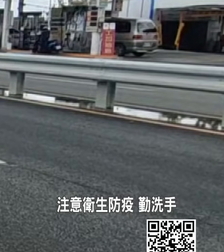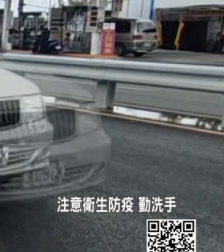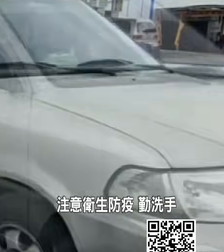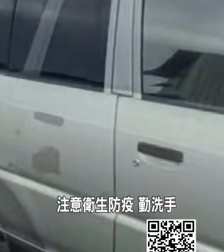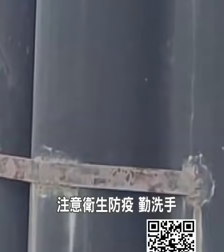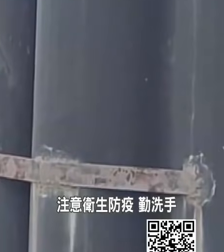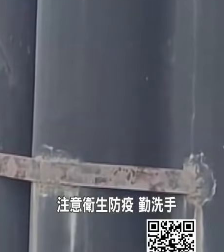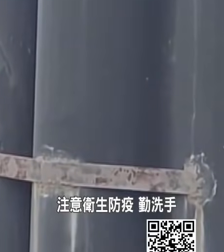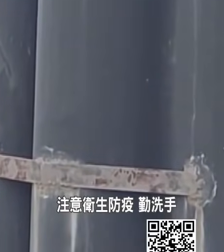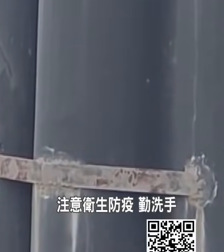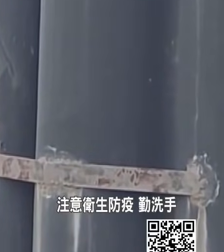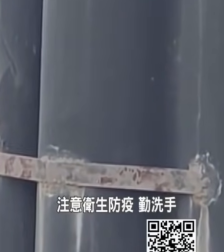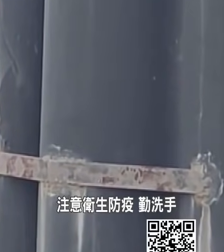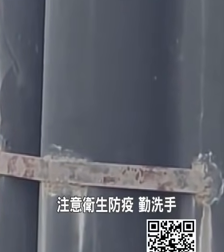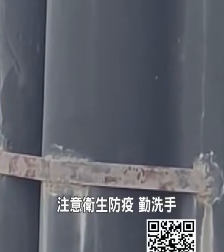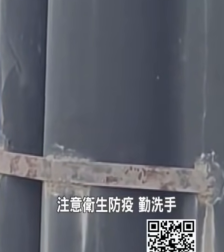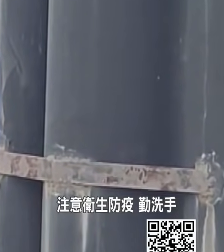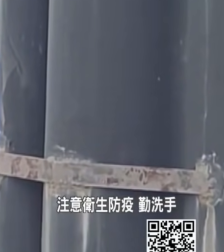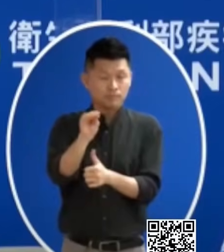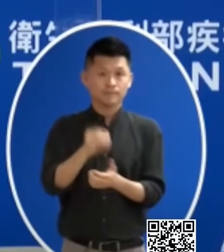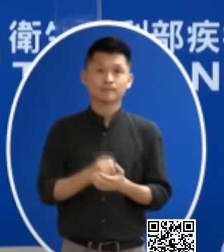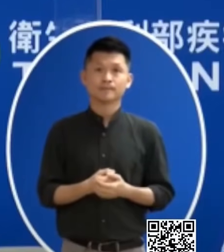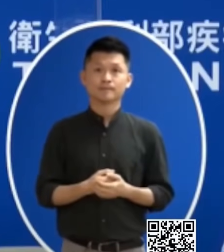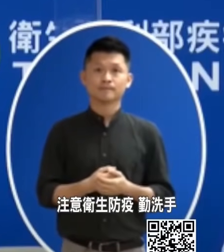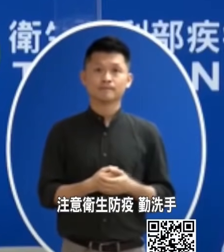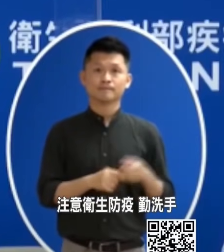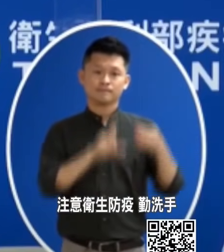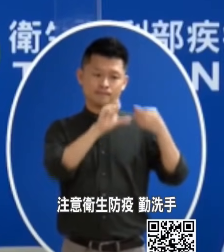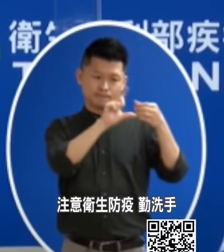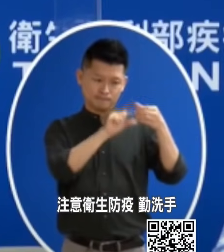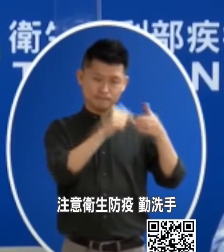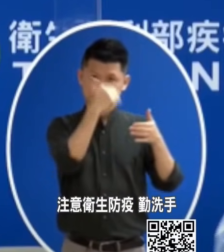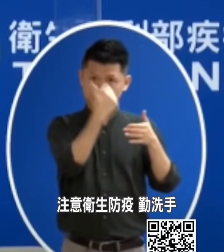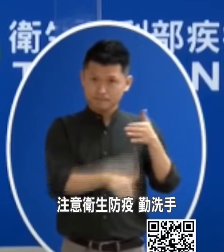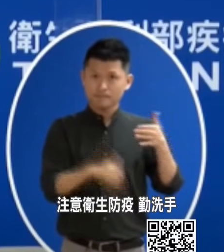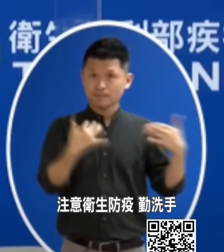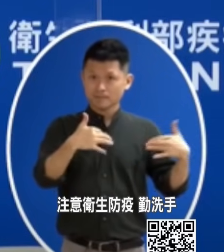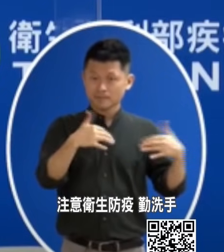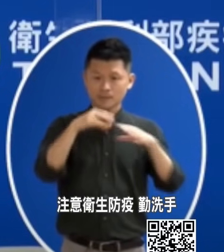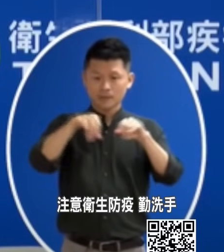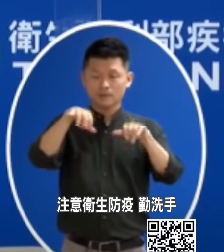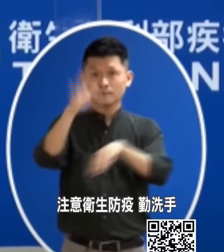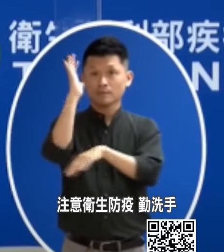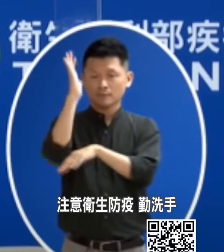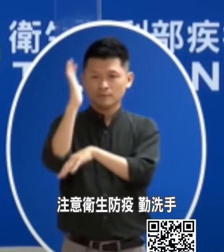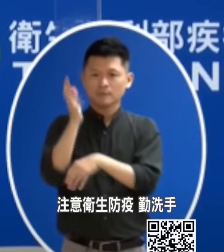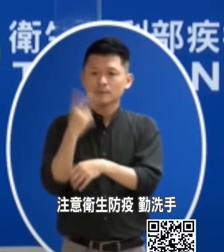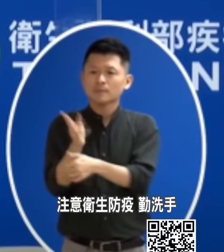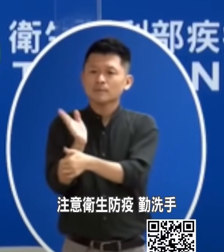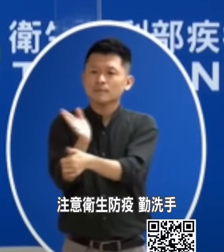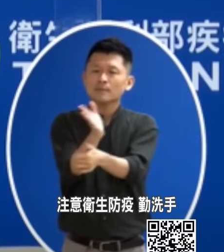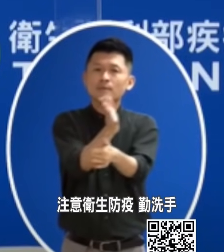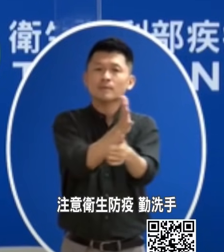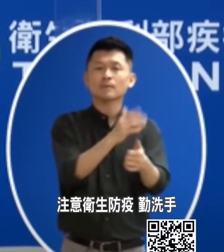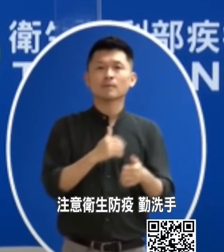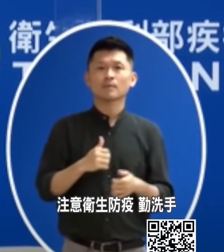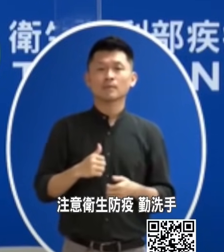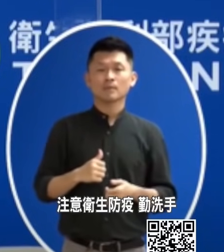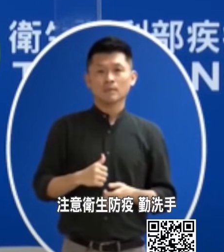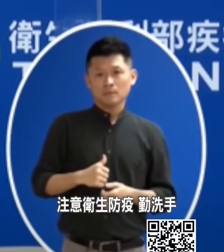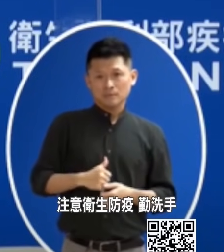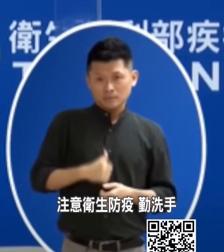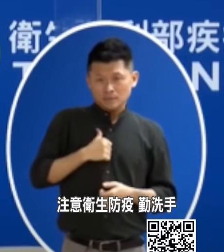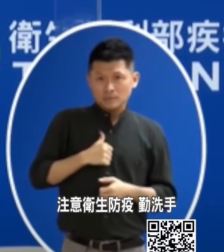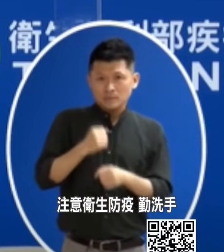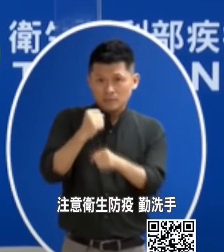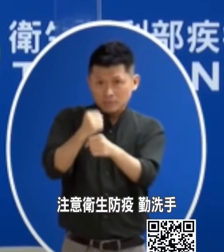毒株。TVBS 新闻综合报道。 残疾问题我们还是要可以跟地方政府再来问问，说他们在实际执行的